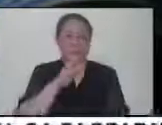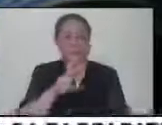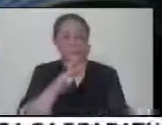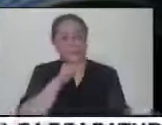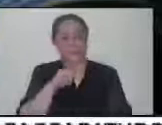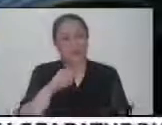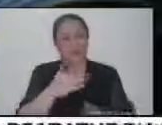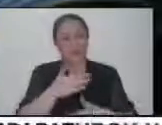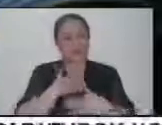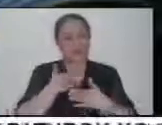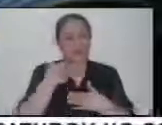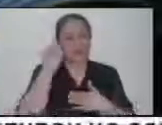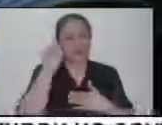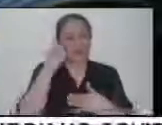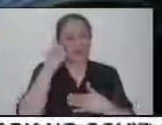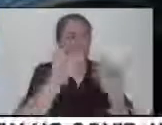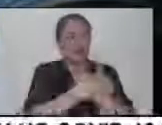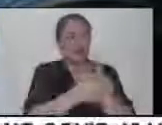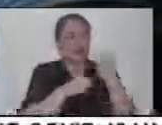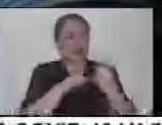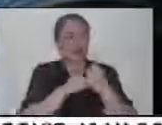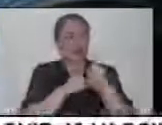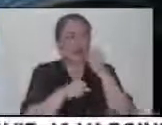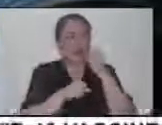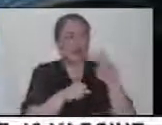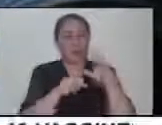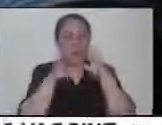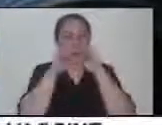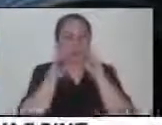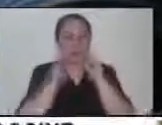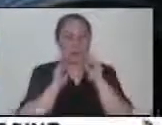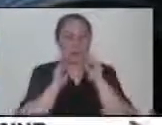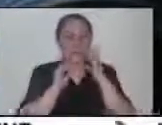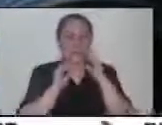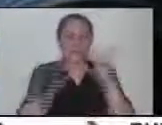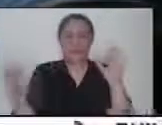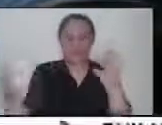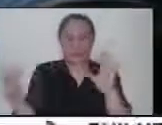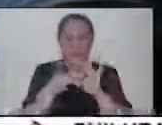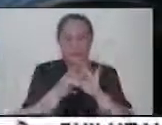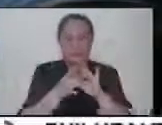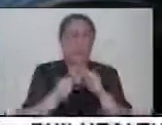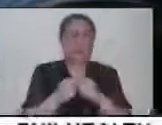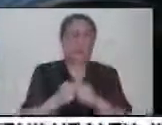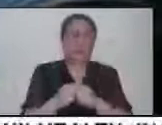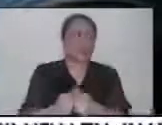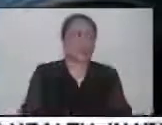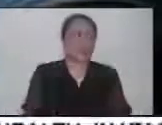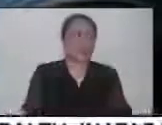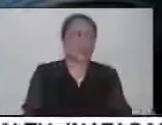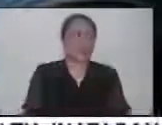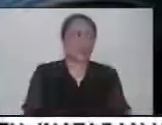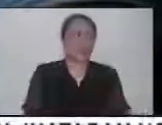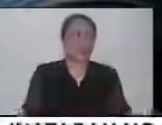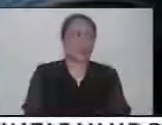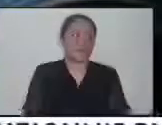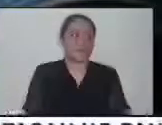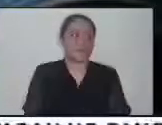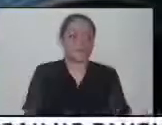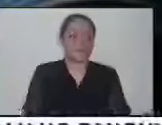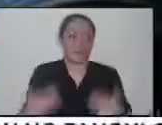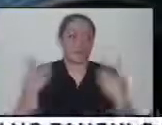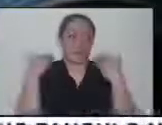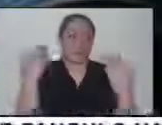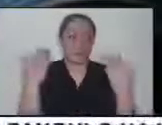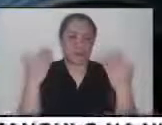Resources dito sa Manila Bay. Dahil dyan ay nagbabala ang ahensya sa mga establishmento na mananagot kung sino man ang